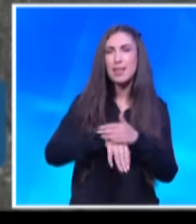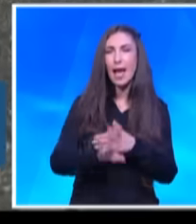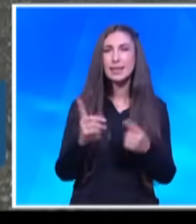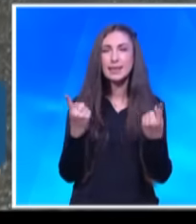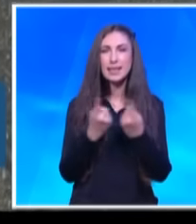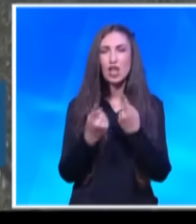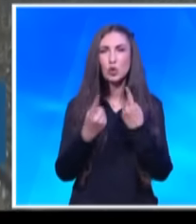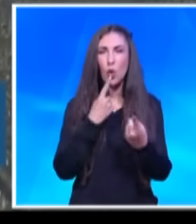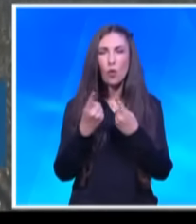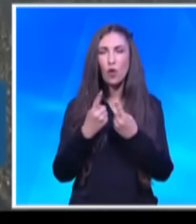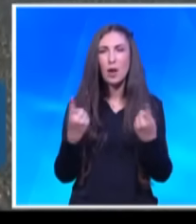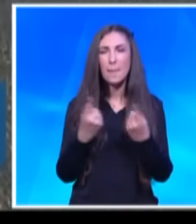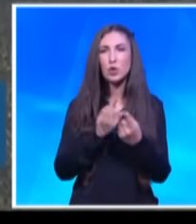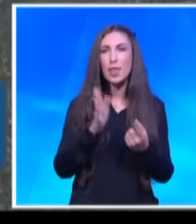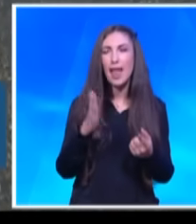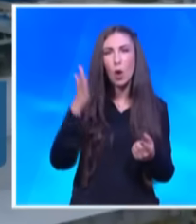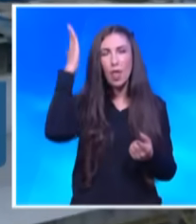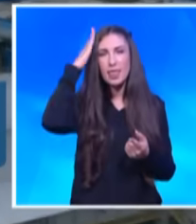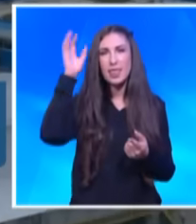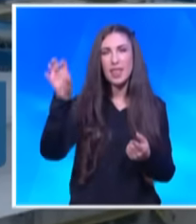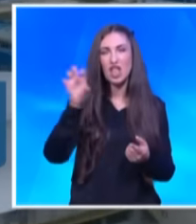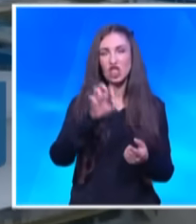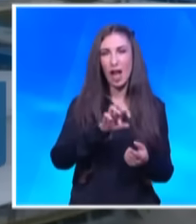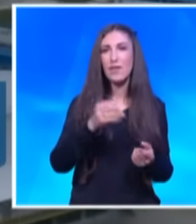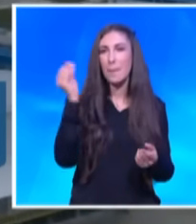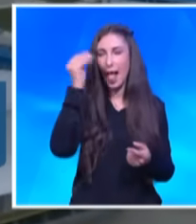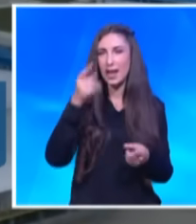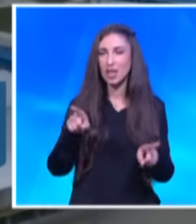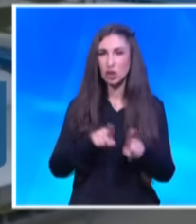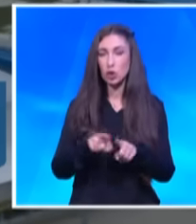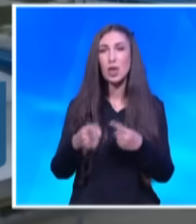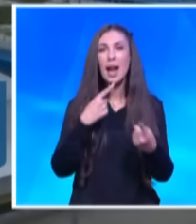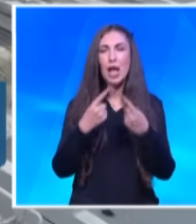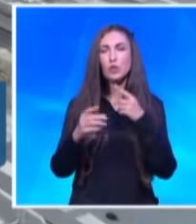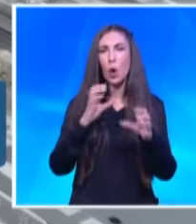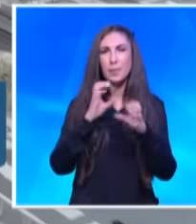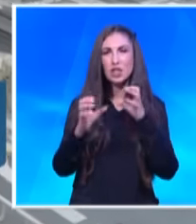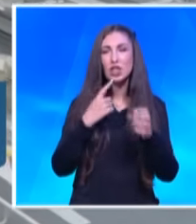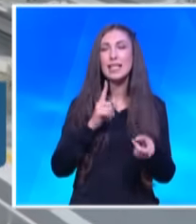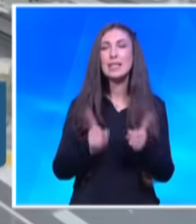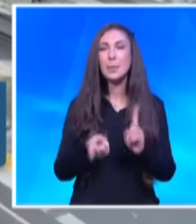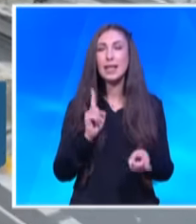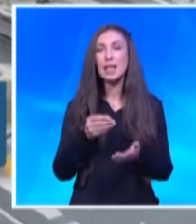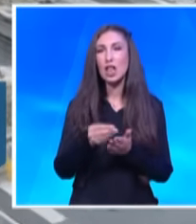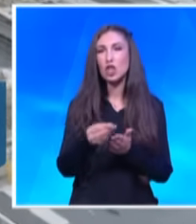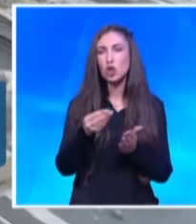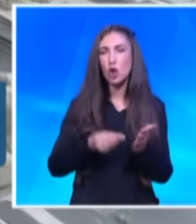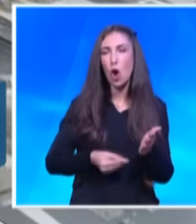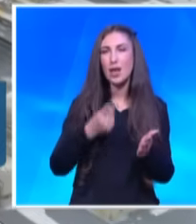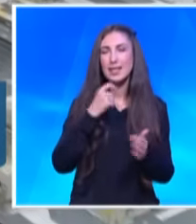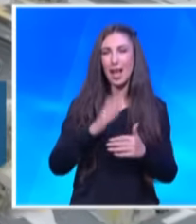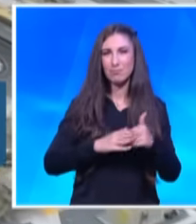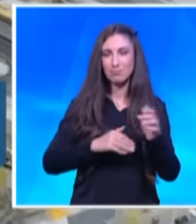срещи и договорки между няколко страни, сред които и България. В разговорите са обсъждани изпълнители и срокове за изграждането